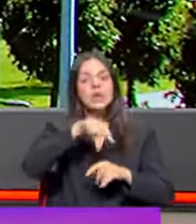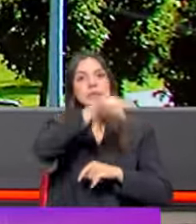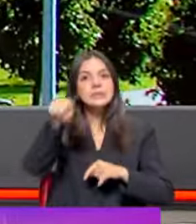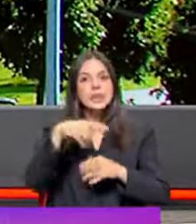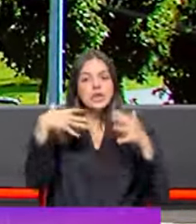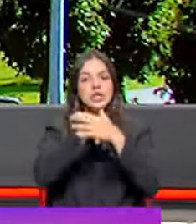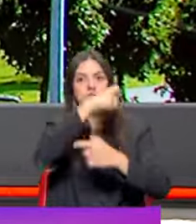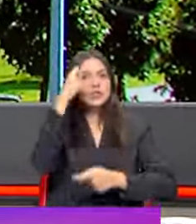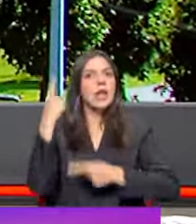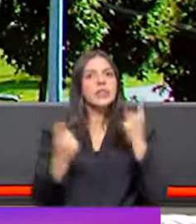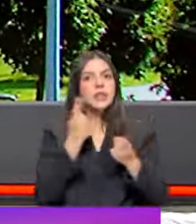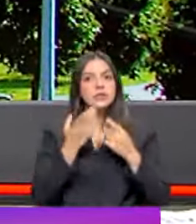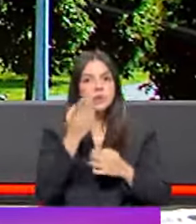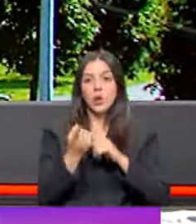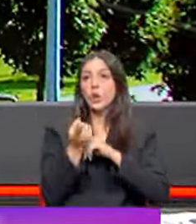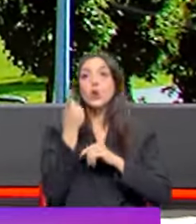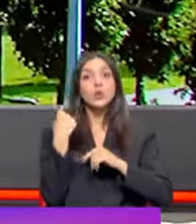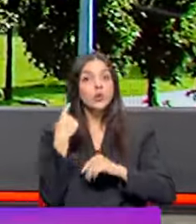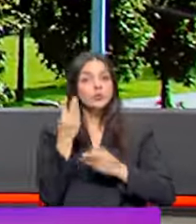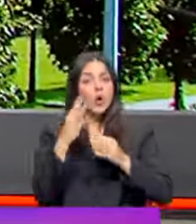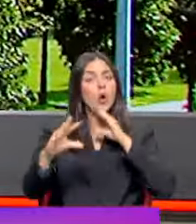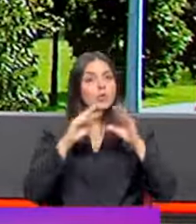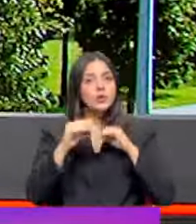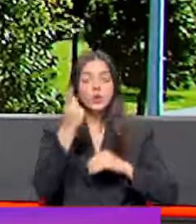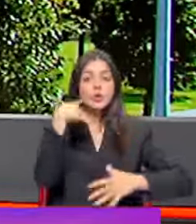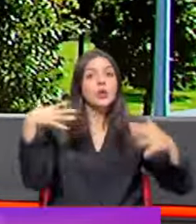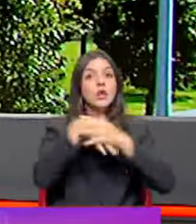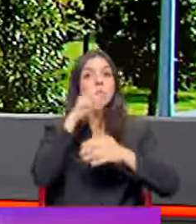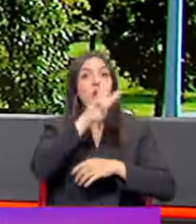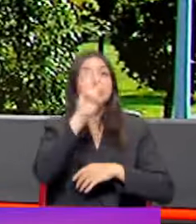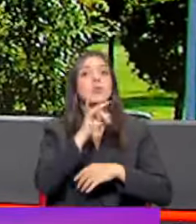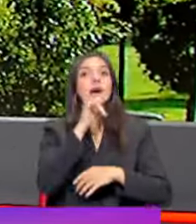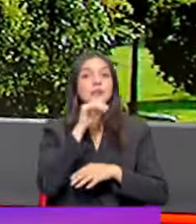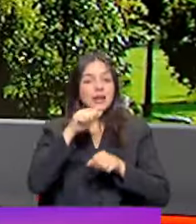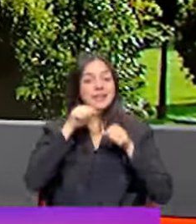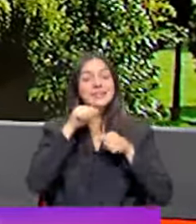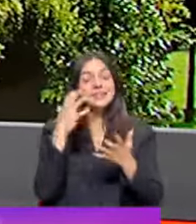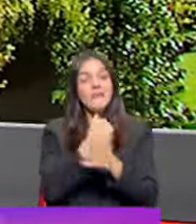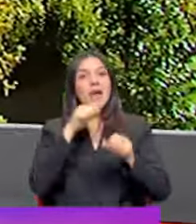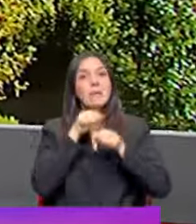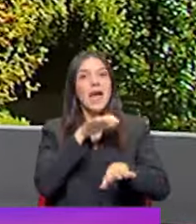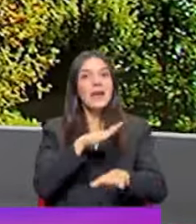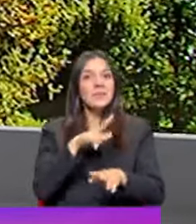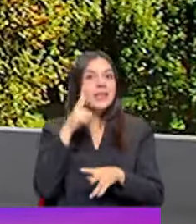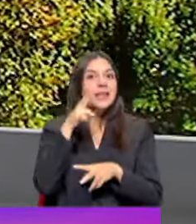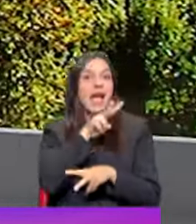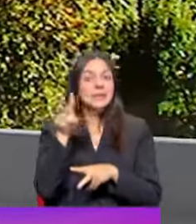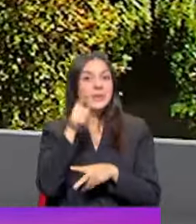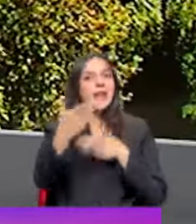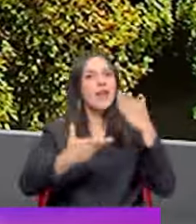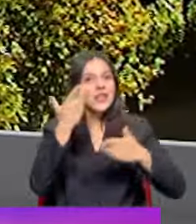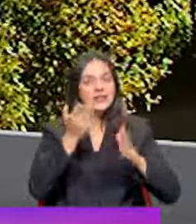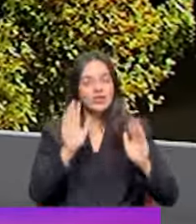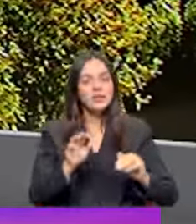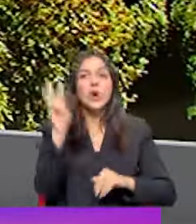gecenin sıcak gelişmelerini, dünün çok konuşulanlarını, dün akşam 30 Ağustos Zafer Bayramı'nın yansımalarını aktaracağız.